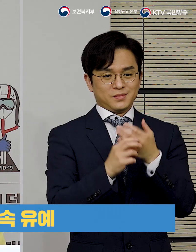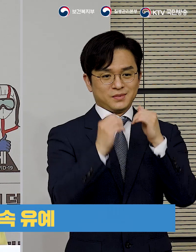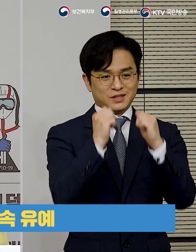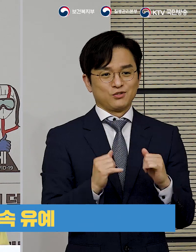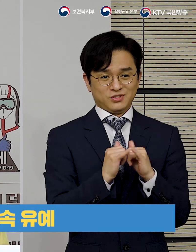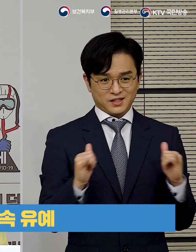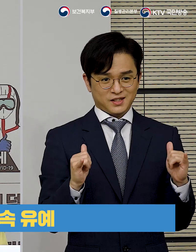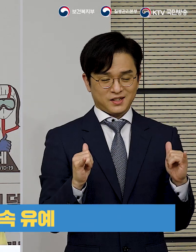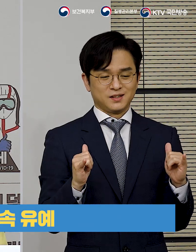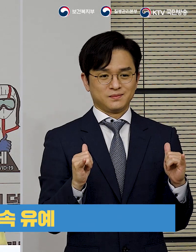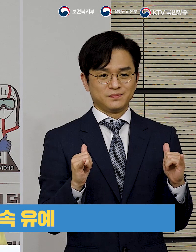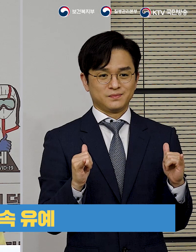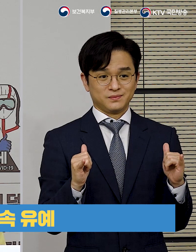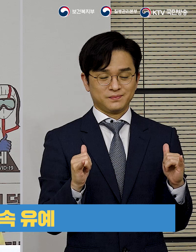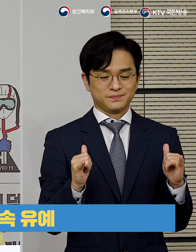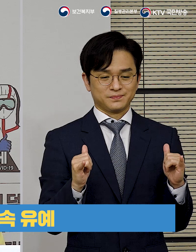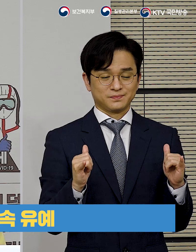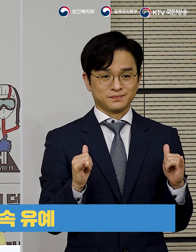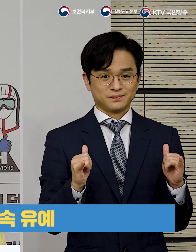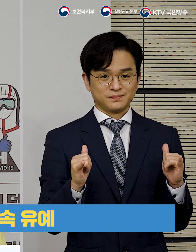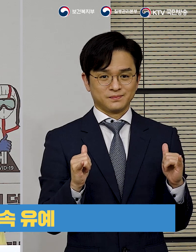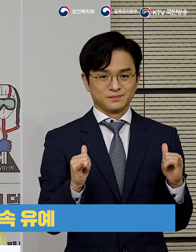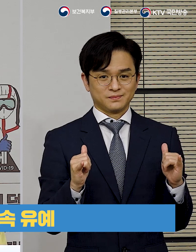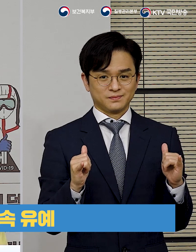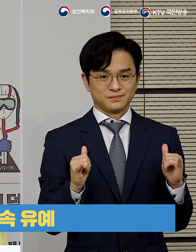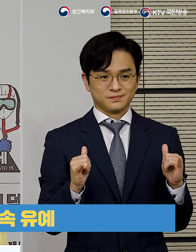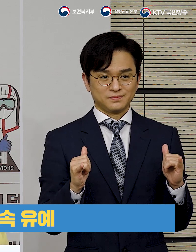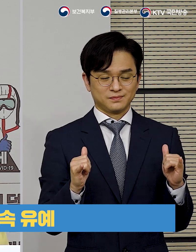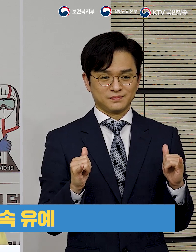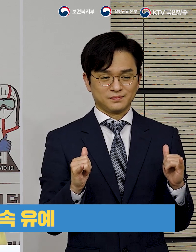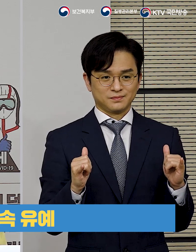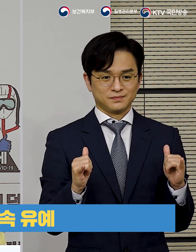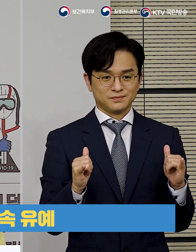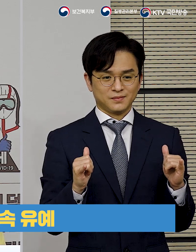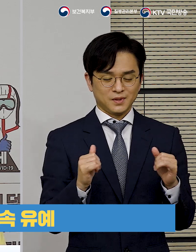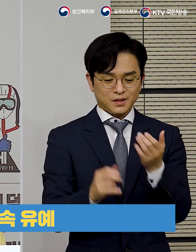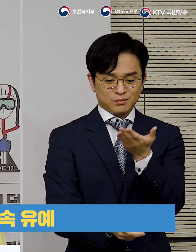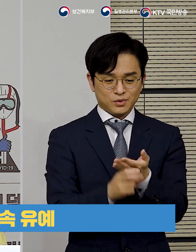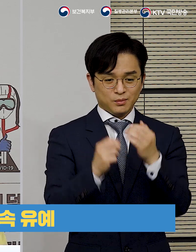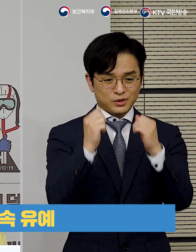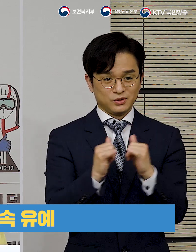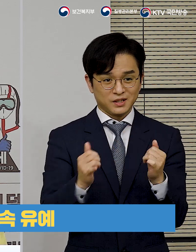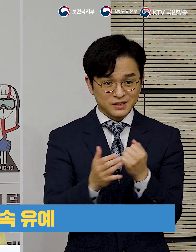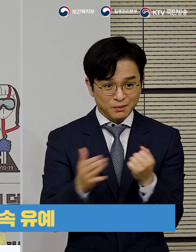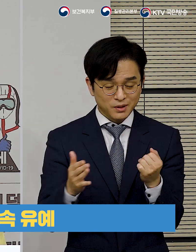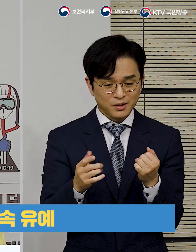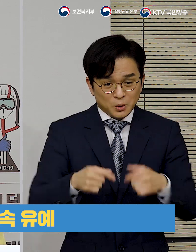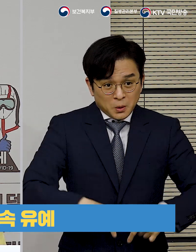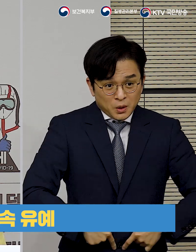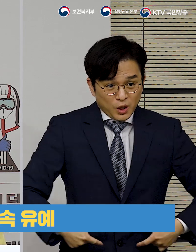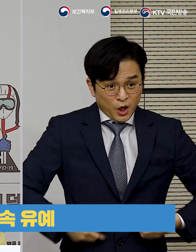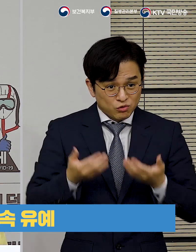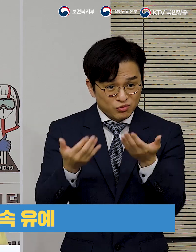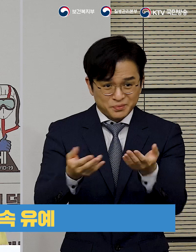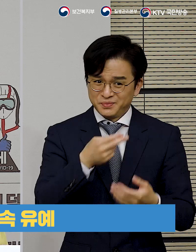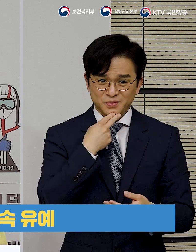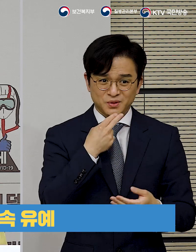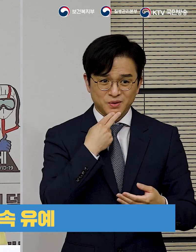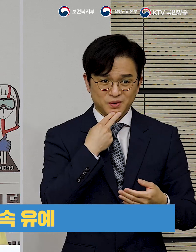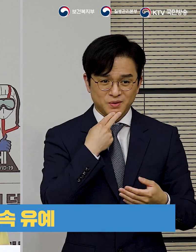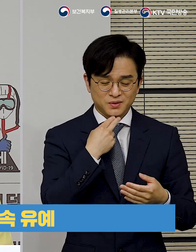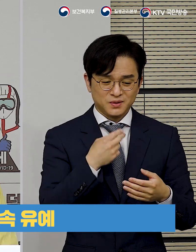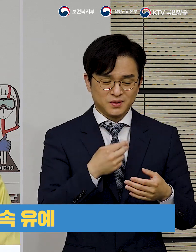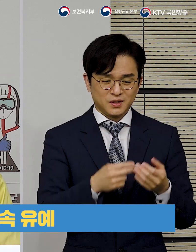불법 체류 외국인이라 하더라도 방역에 있어서는 다르게 처우되어서는 안 될 것이라고 생각합니다.